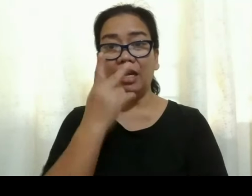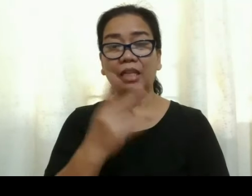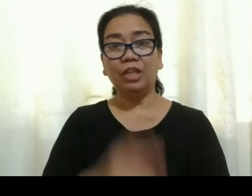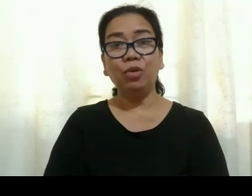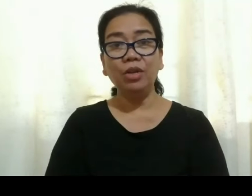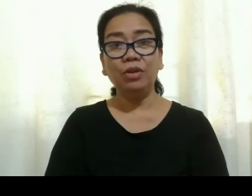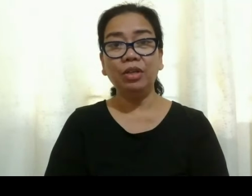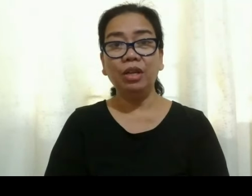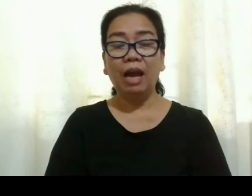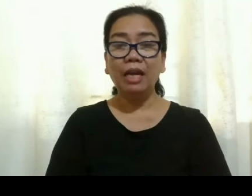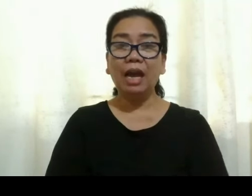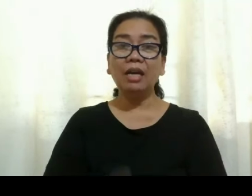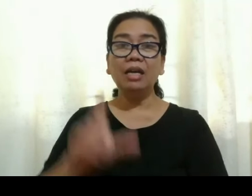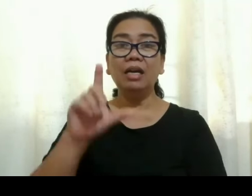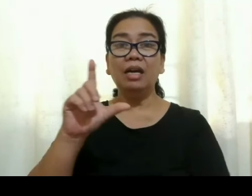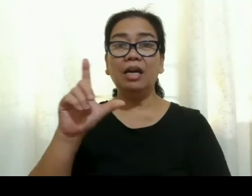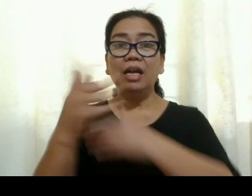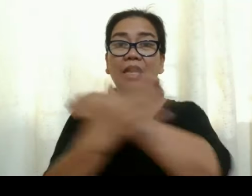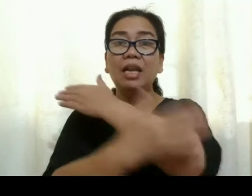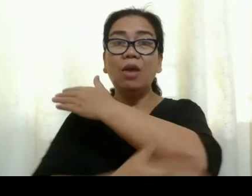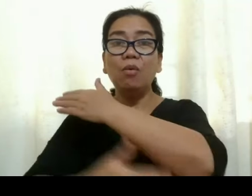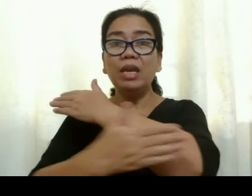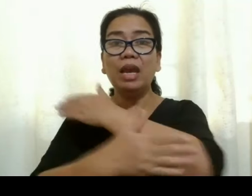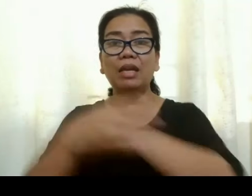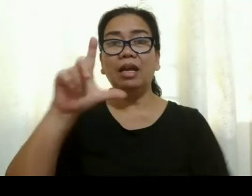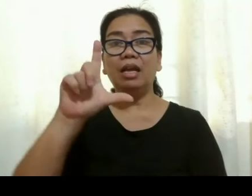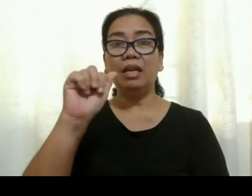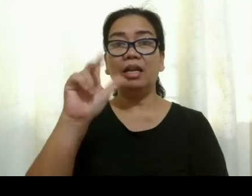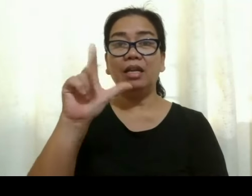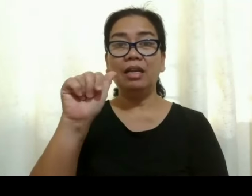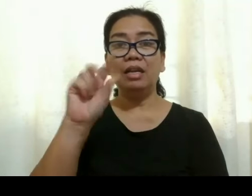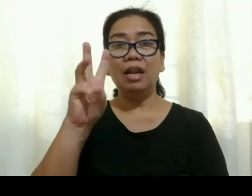Ang nakikita nyo ngayon ay ang lalawigan.